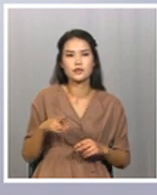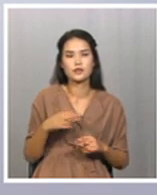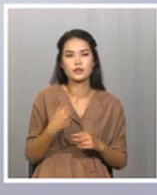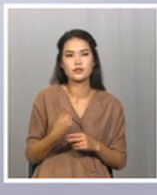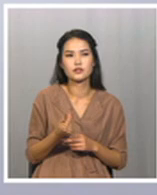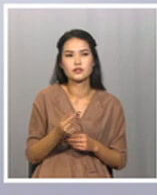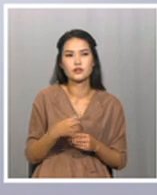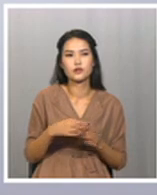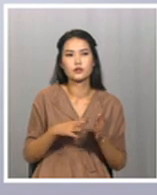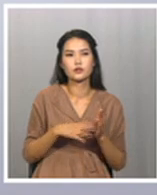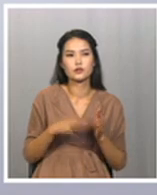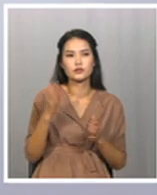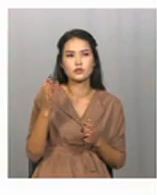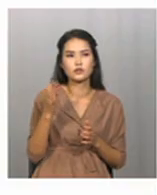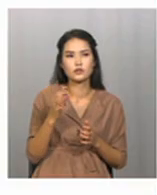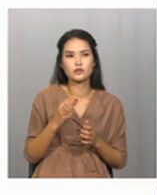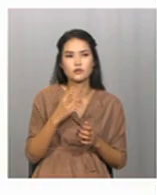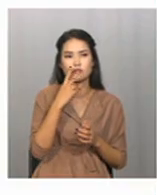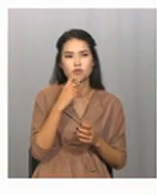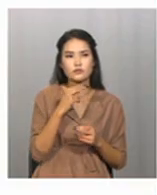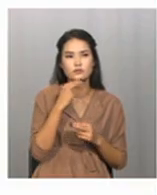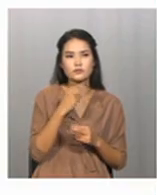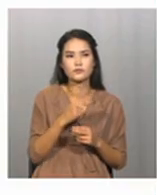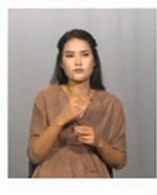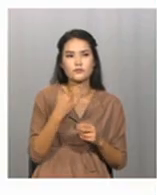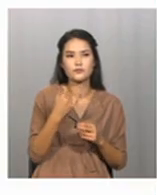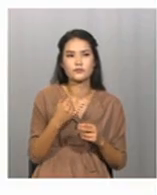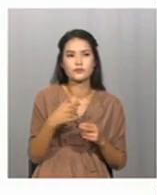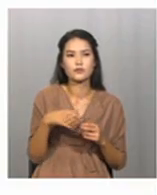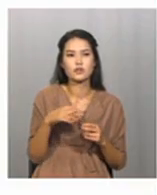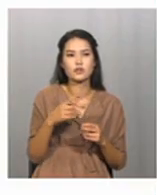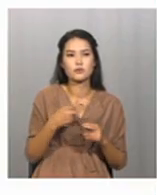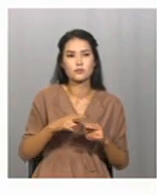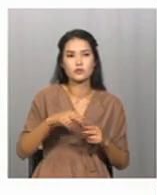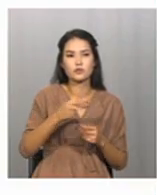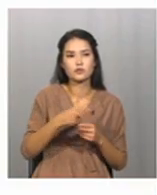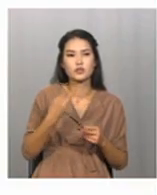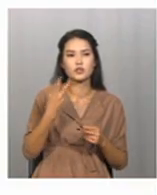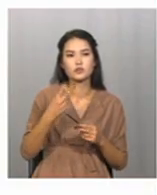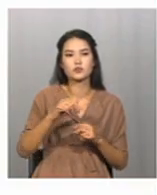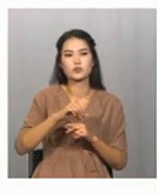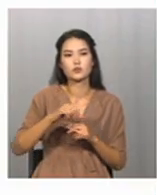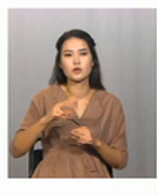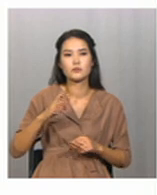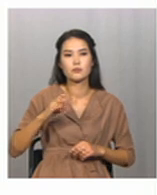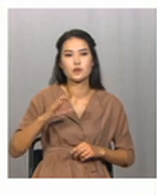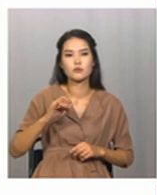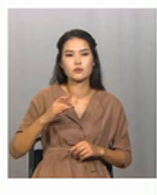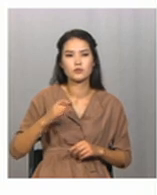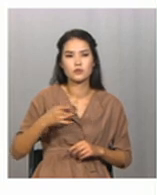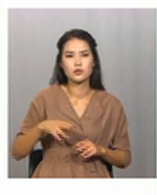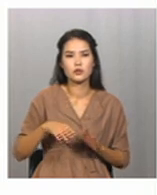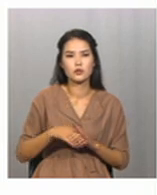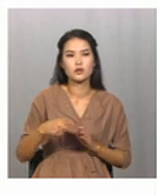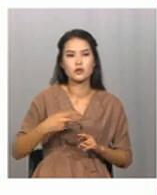90 градус бұрышта қиылысып тұр деген сөз. Бұдан мынандай қорытынды шығаруға болады. Бір түзу екінші түзуге перпендикуляр болса, оларды нормаль деп